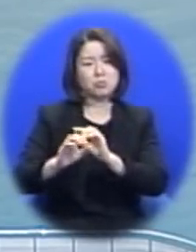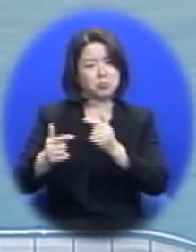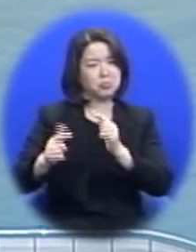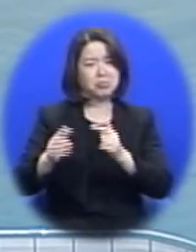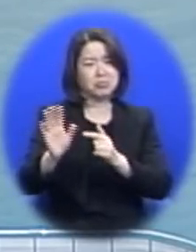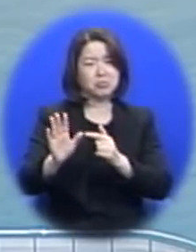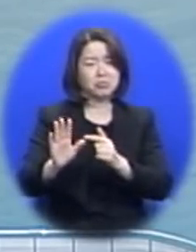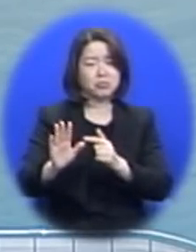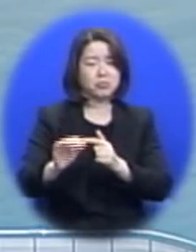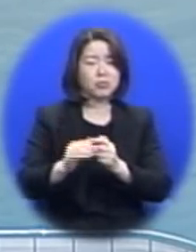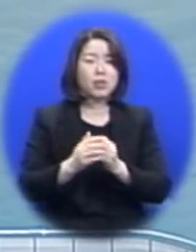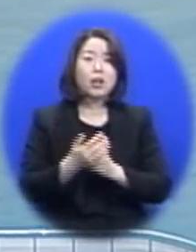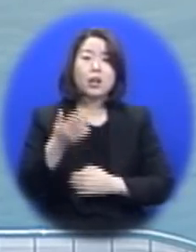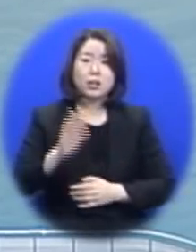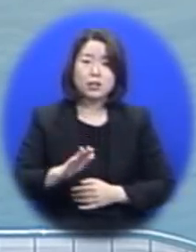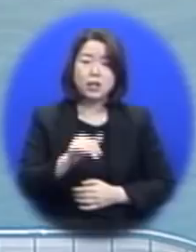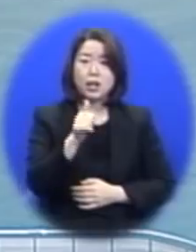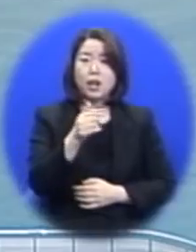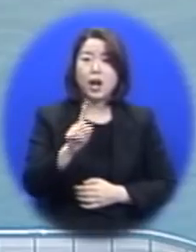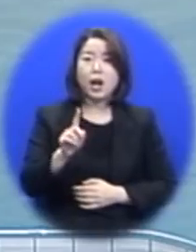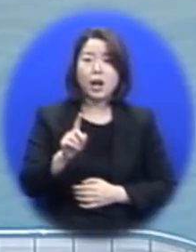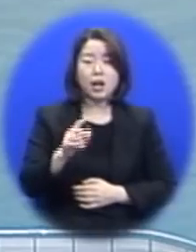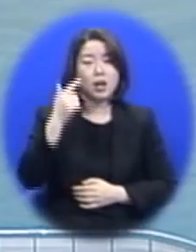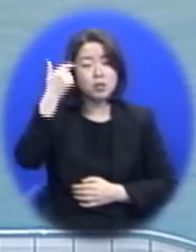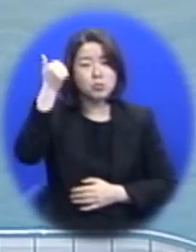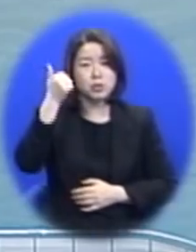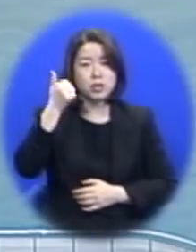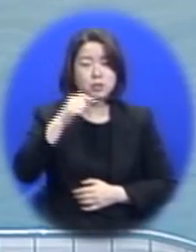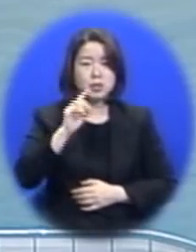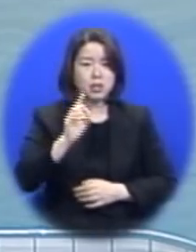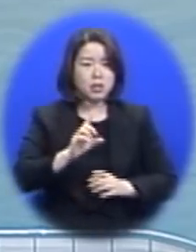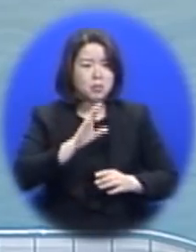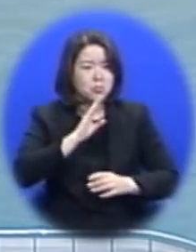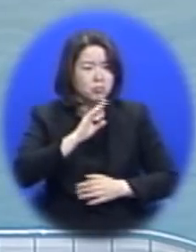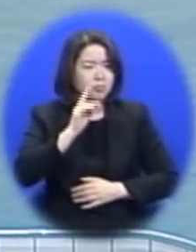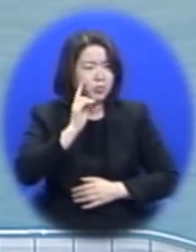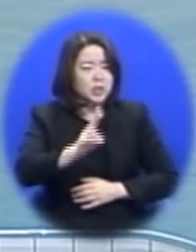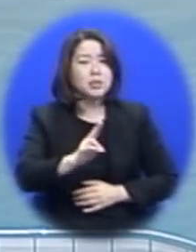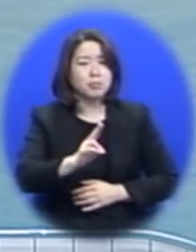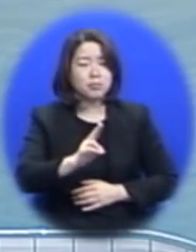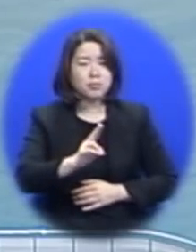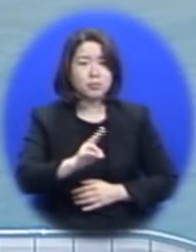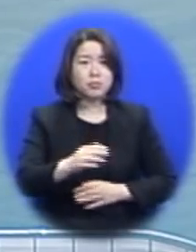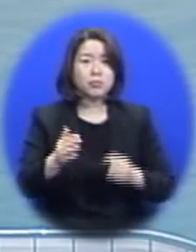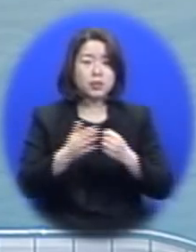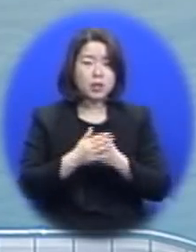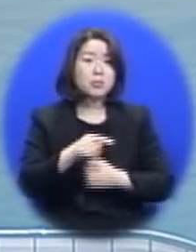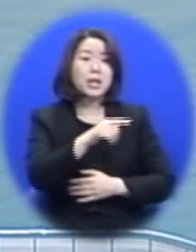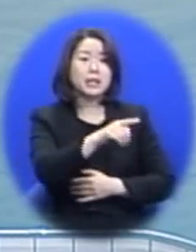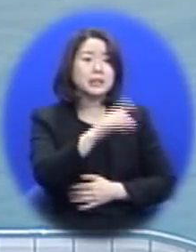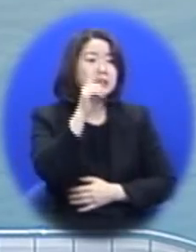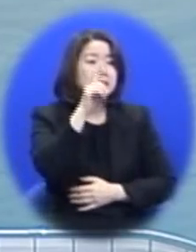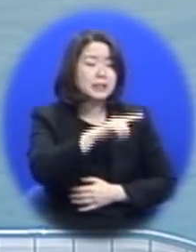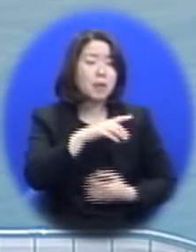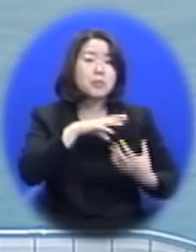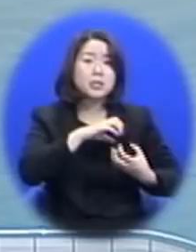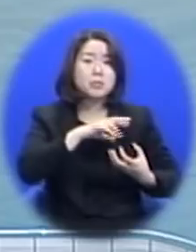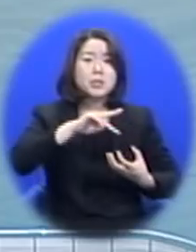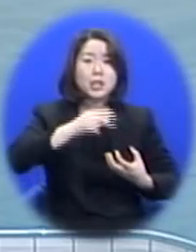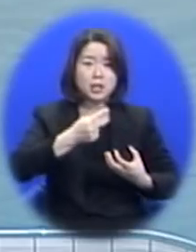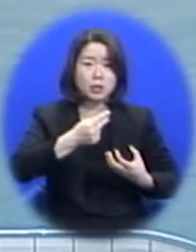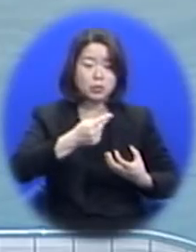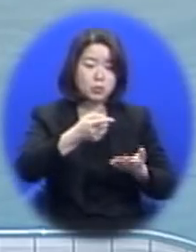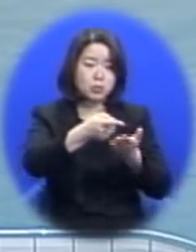그런데 하영록 목사님은 너무 상태가 지금 위중한 상태라 그 나쁜 상태의 심장이라도 이식 수술을